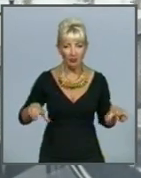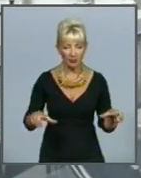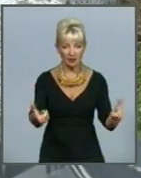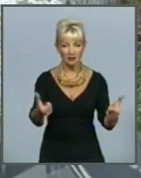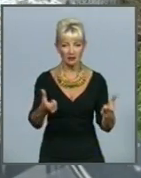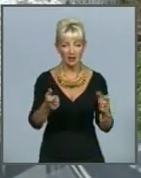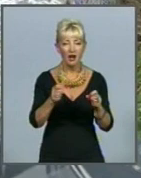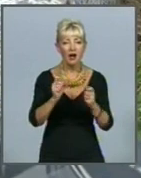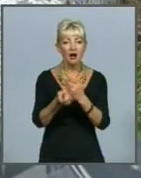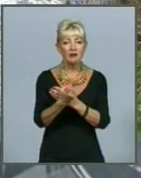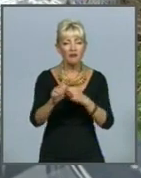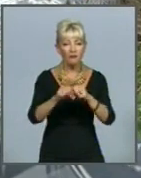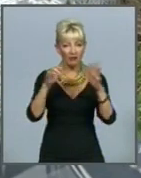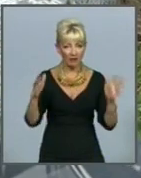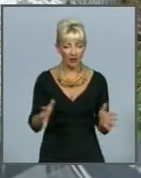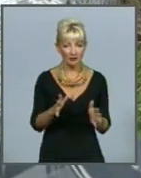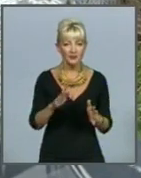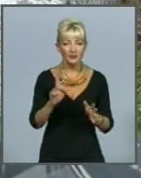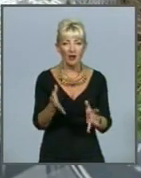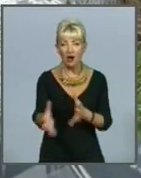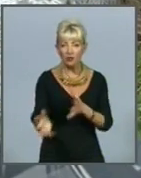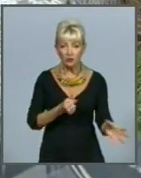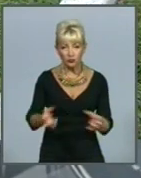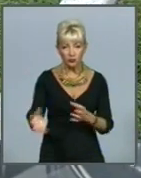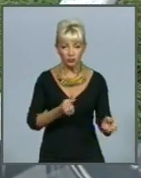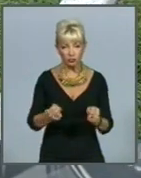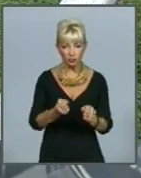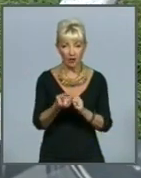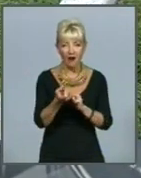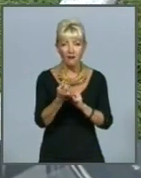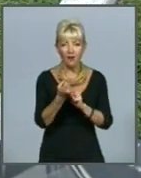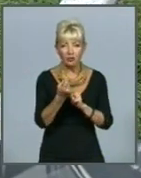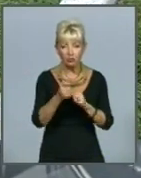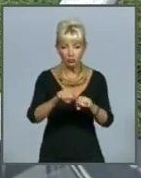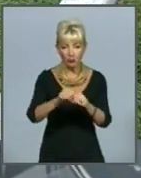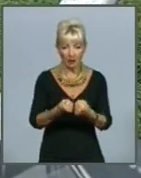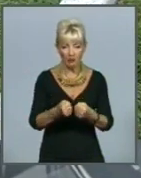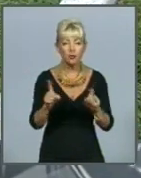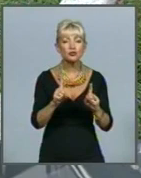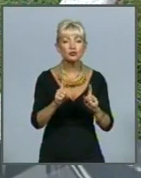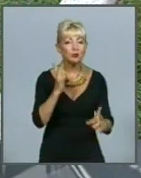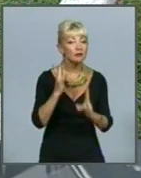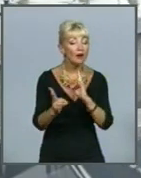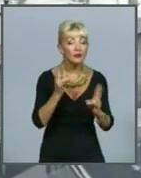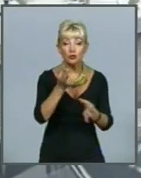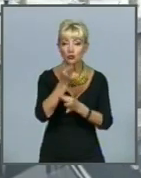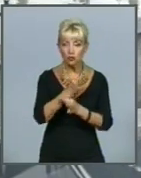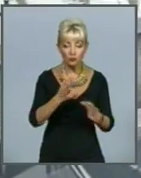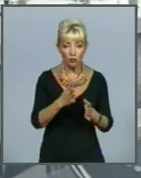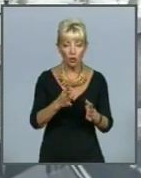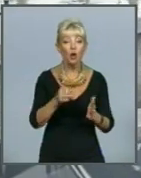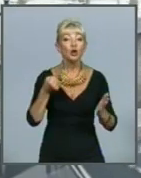кусок газона, согнуть форсунку, выломать что-нибудь. И вот вплоть до того, что пакеты с